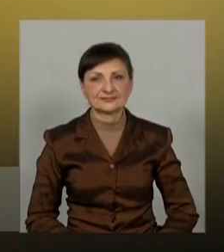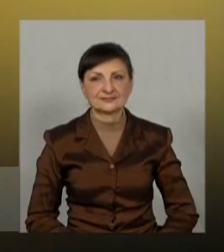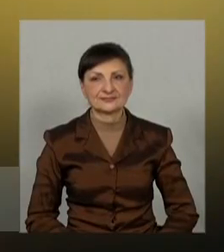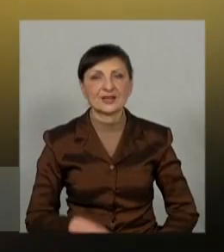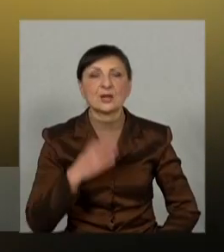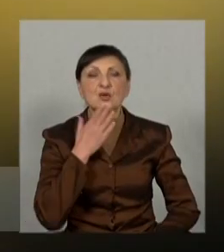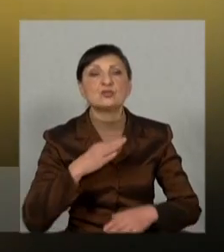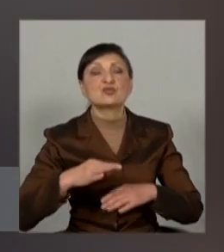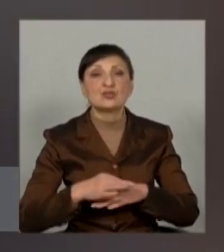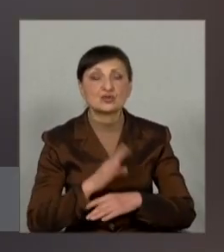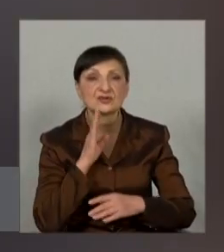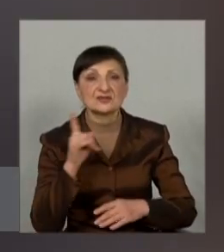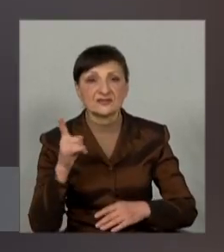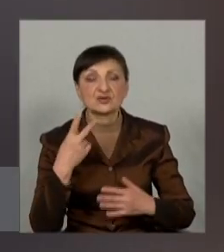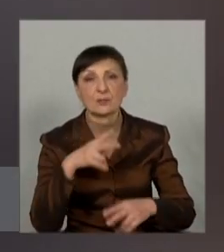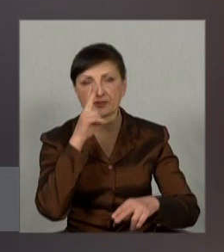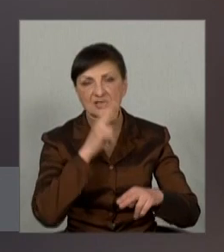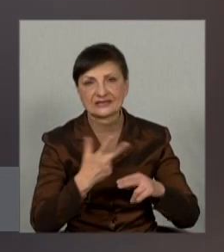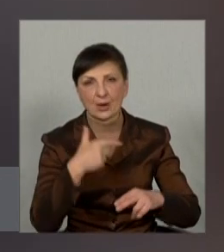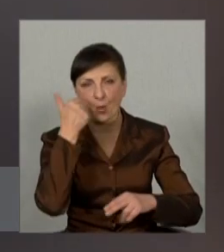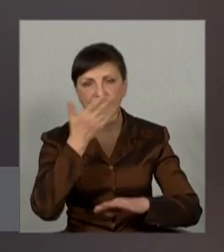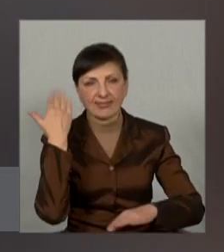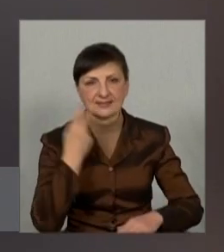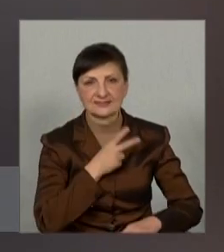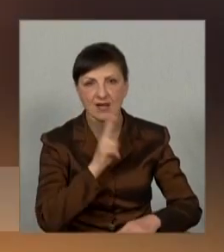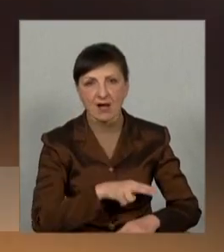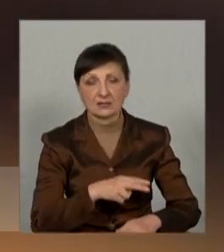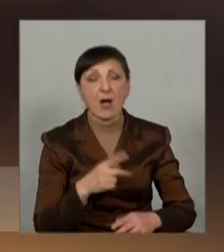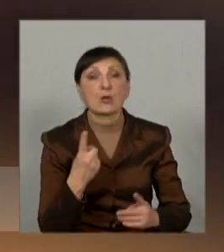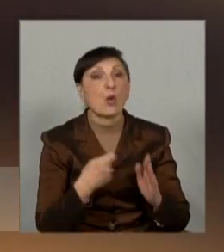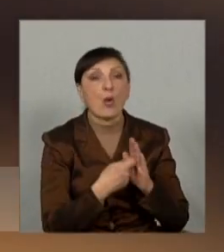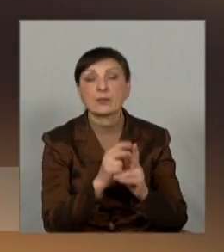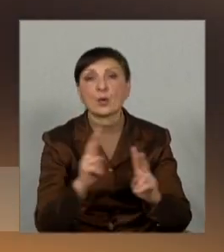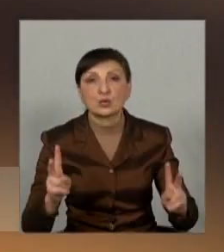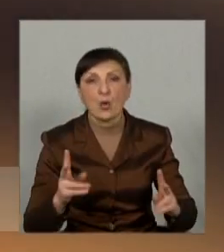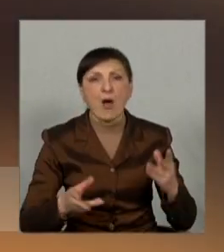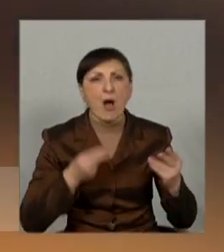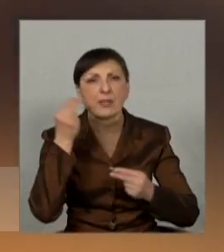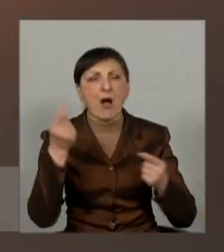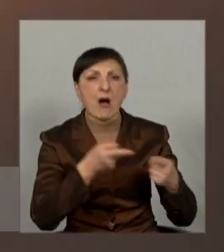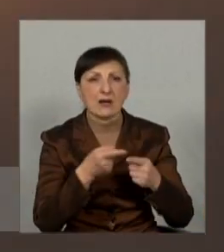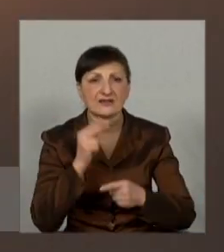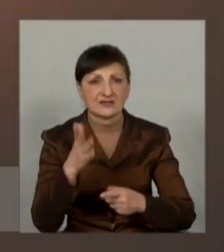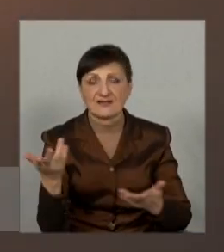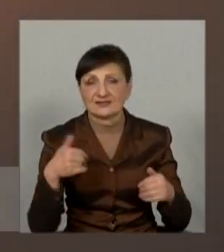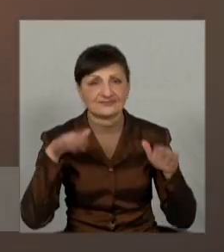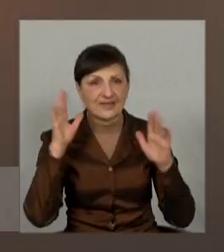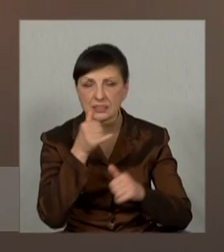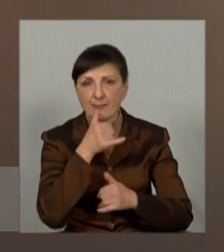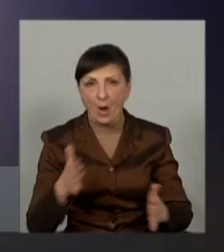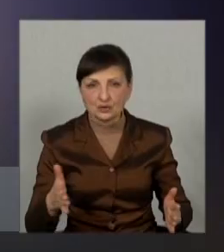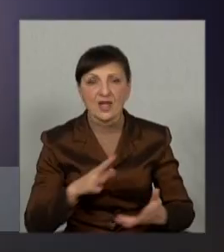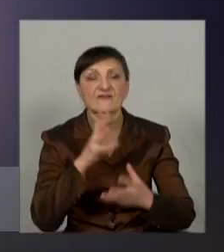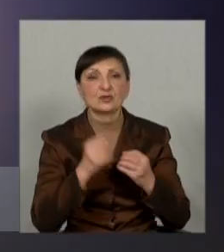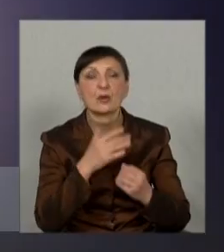Любящего супруга Мария Мухтасарова потеряла 3 года назад. Без единственного кормильца оплачивать аренду квартиры она не смогла. В